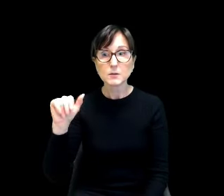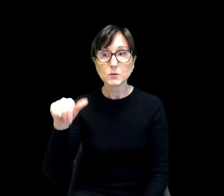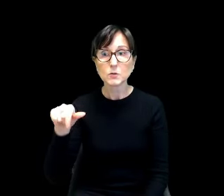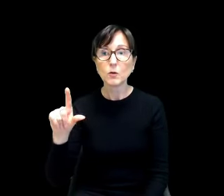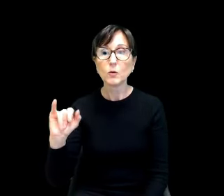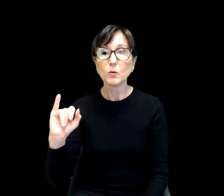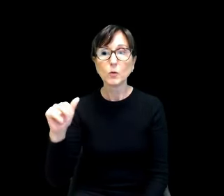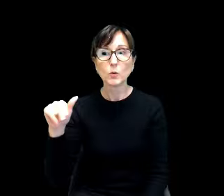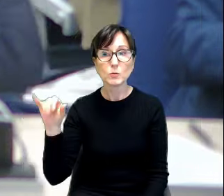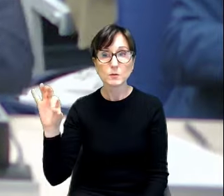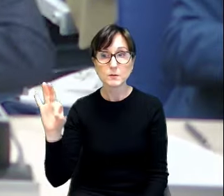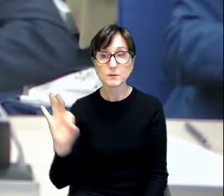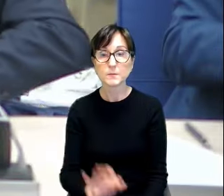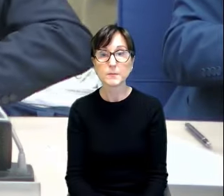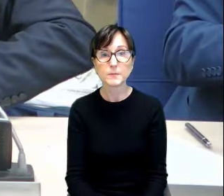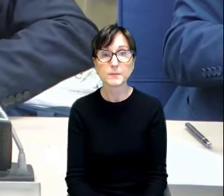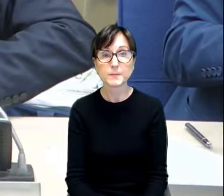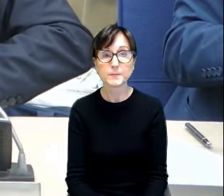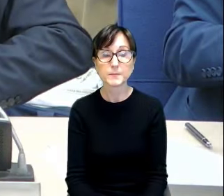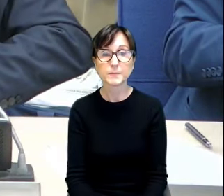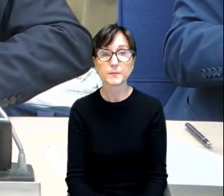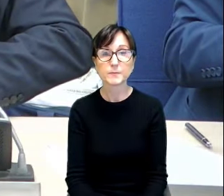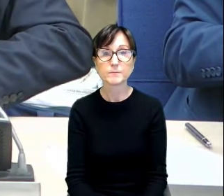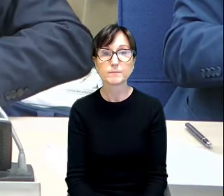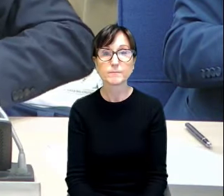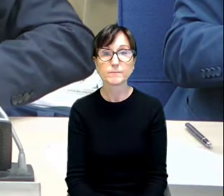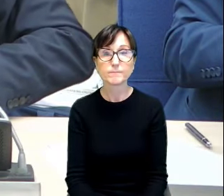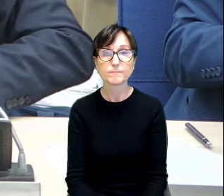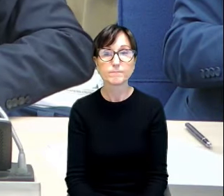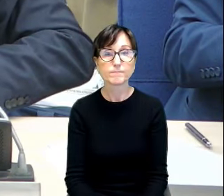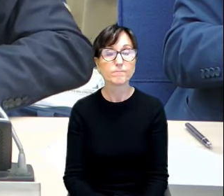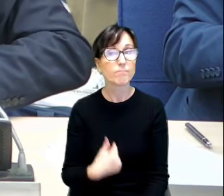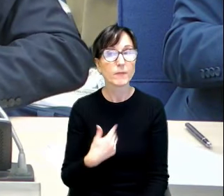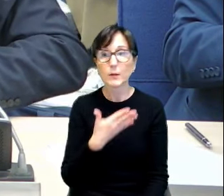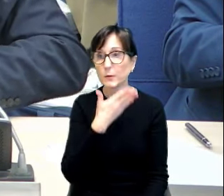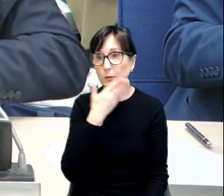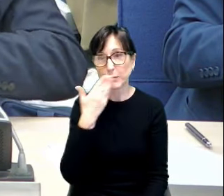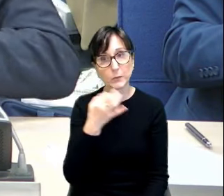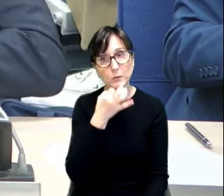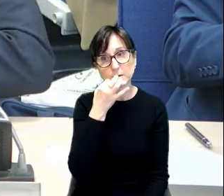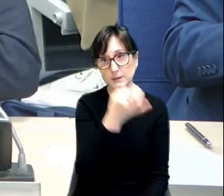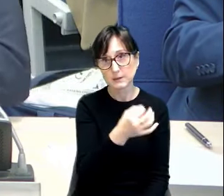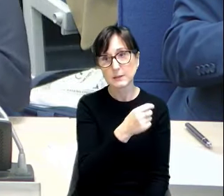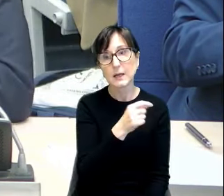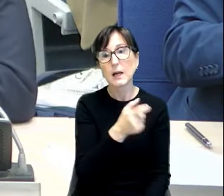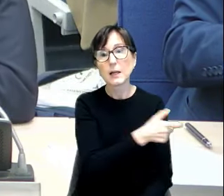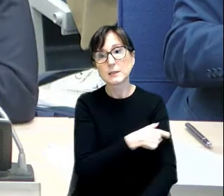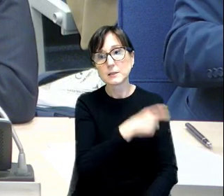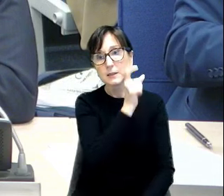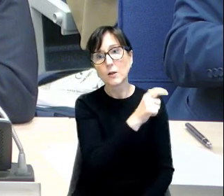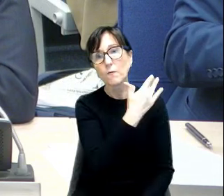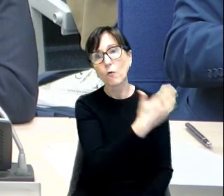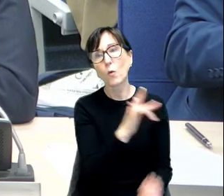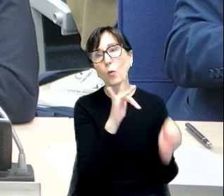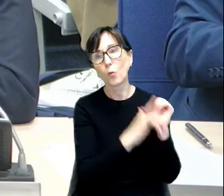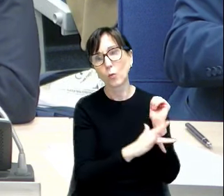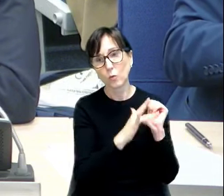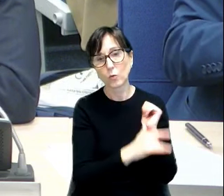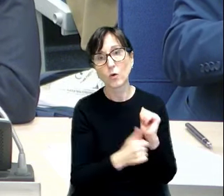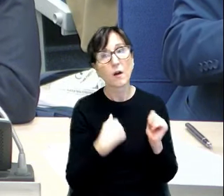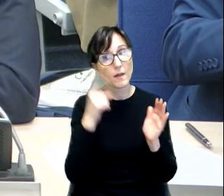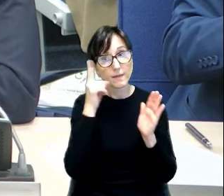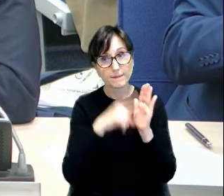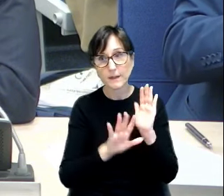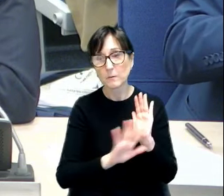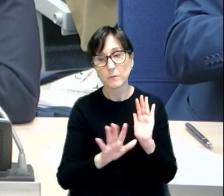budanas visų pirma tai tikrai nesakiau kad seninaičiai yra korumpuoti arba dar kažkas tai ir kad jais nepasitikiu mes